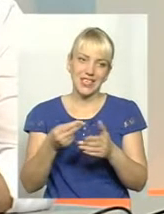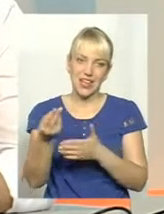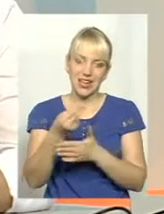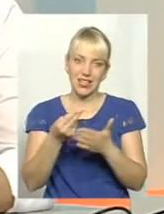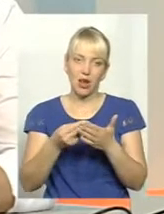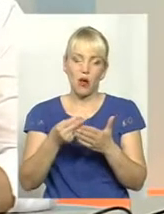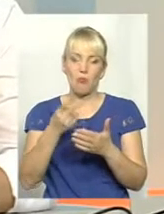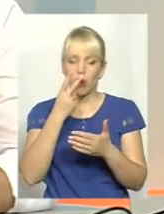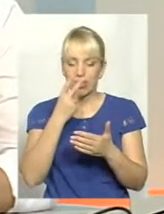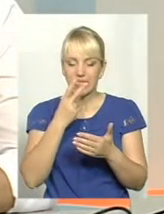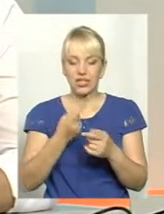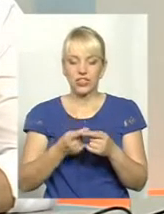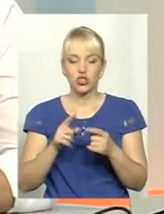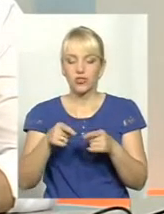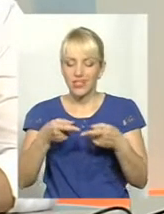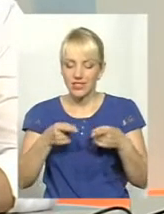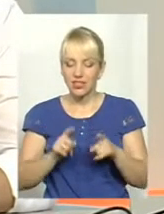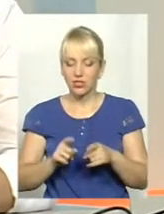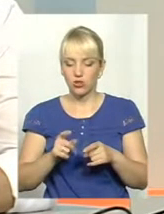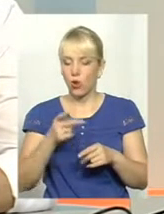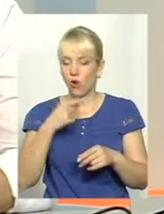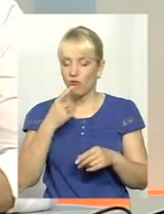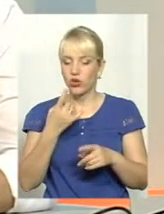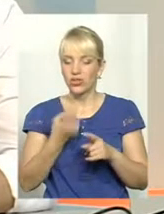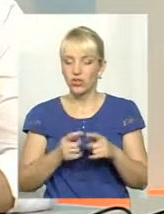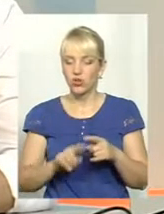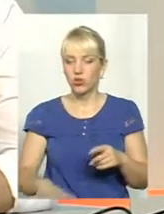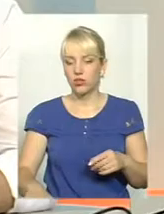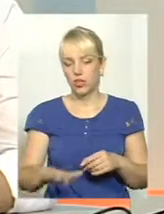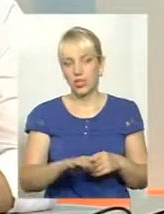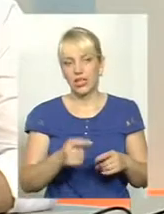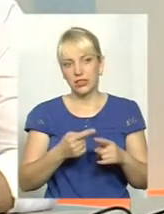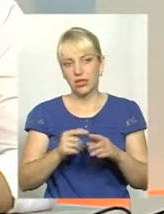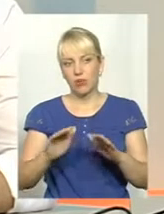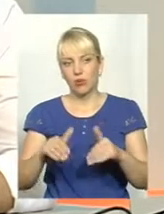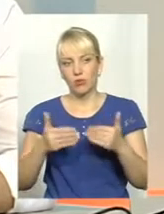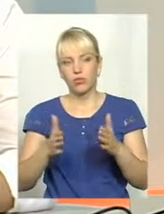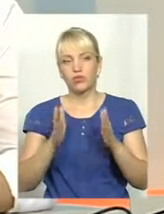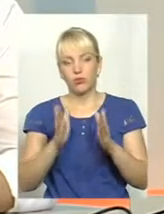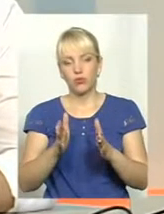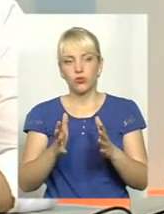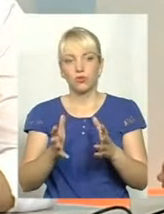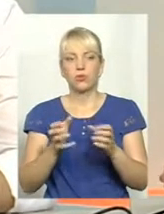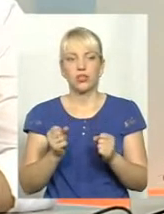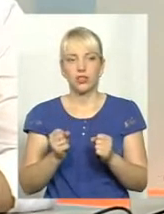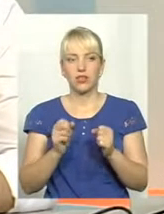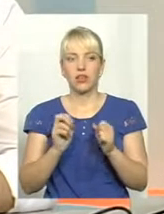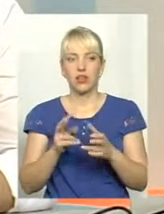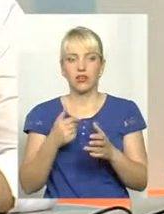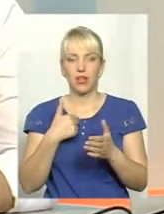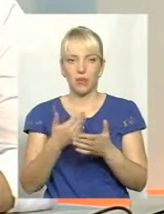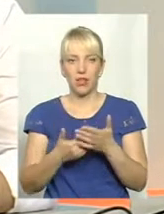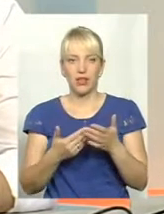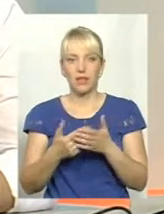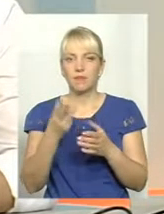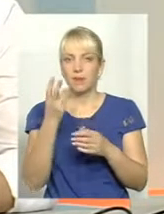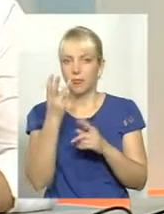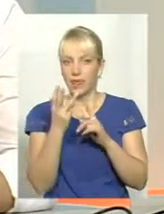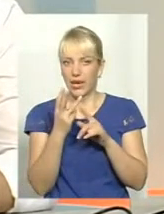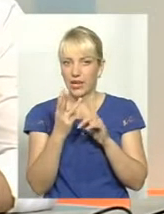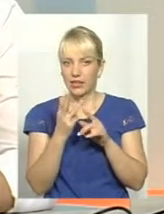із графічним зображенням, він має бути впізнаваний. Ну, а якщо в когось будуть пропозиції такі, що